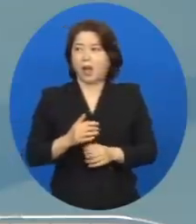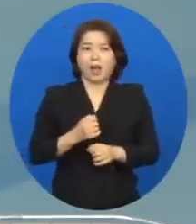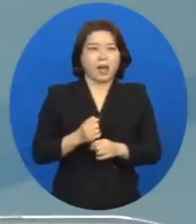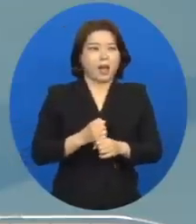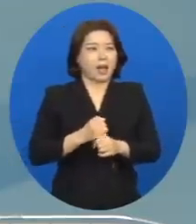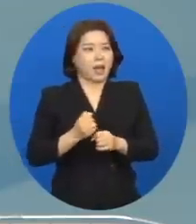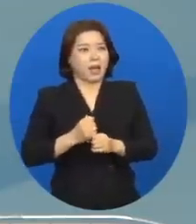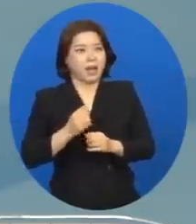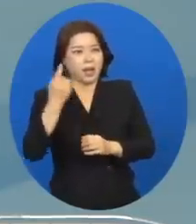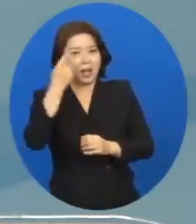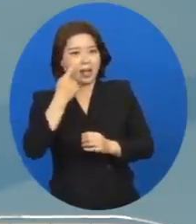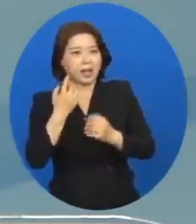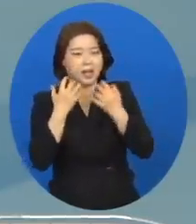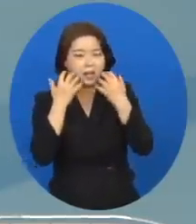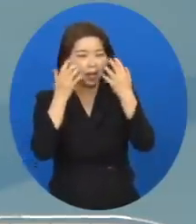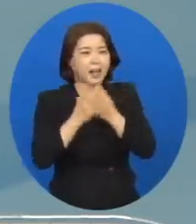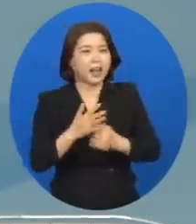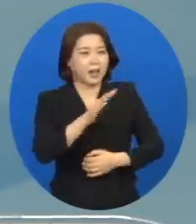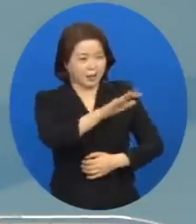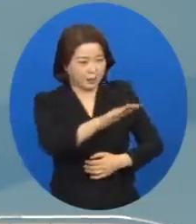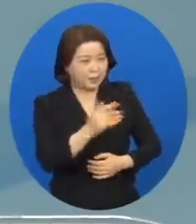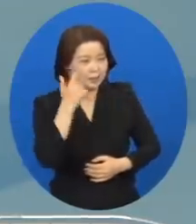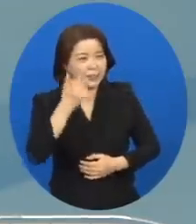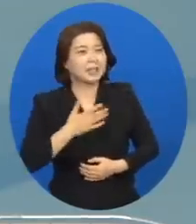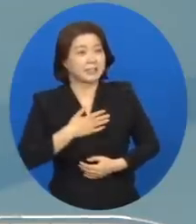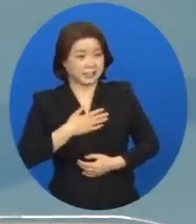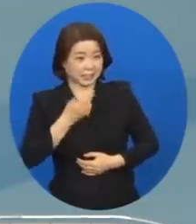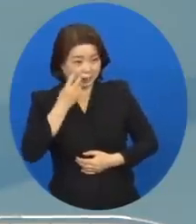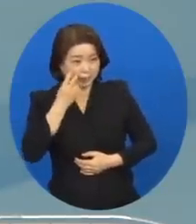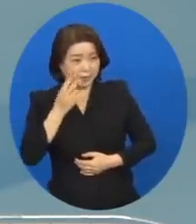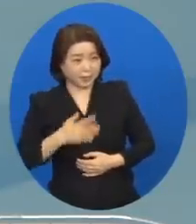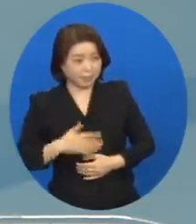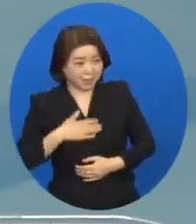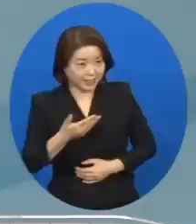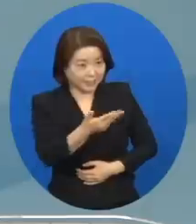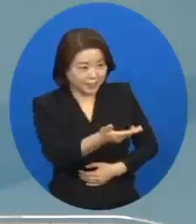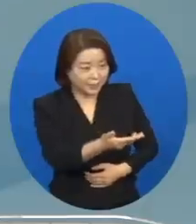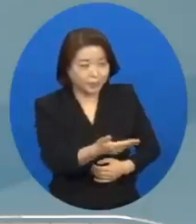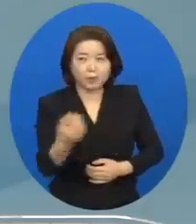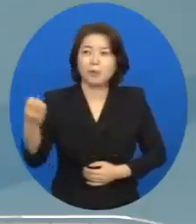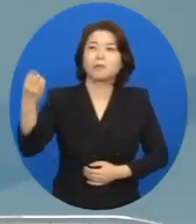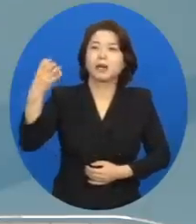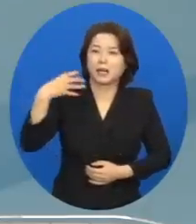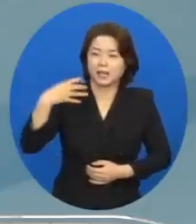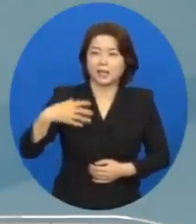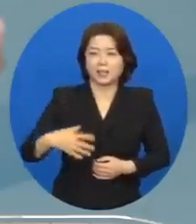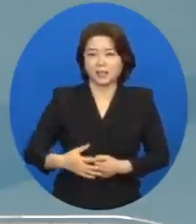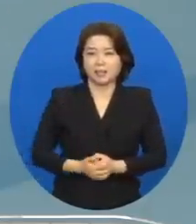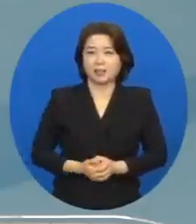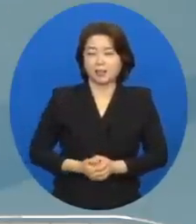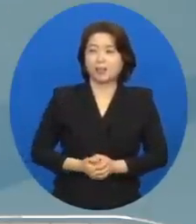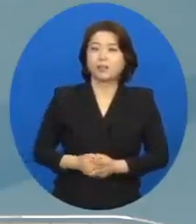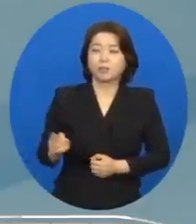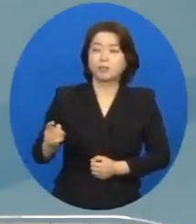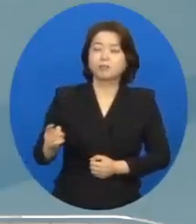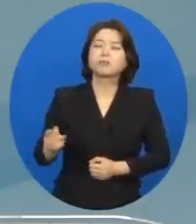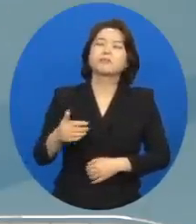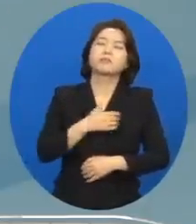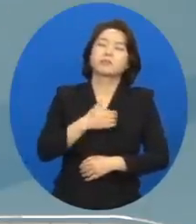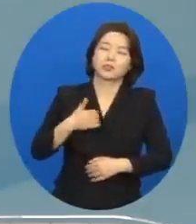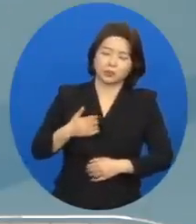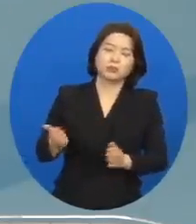표정으로 목사님 제가 농담을 한 거예요. 아시죠? 그렇게 말씀하시더라고요. 그걸로 충분히